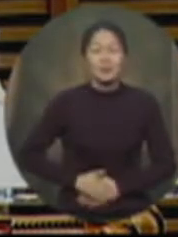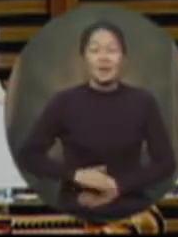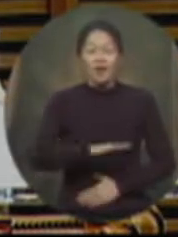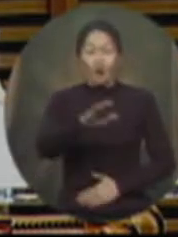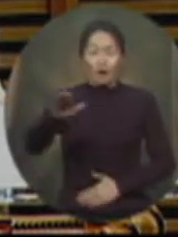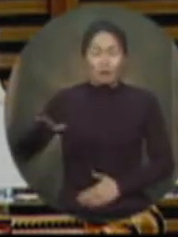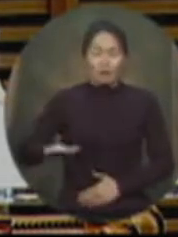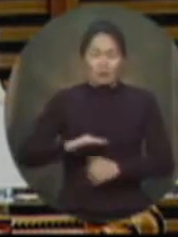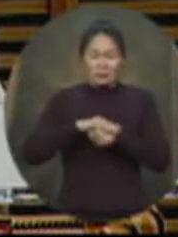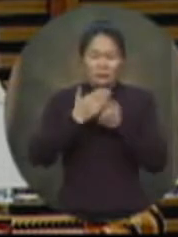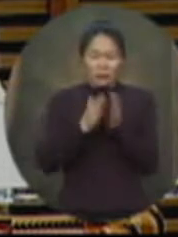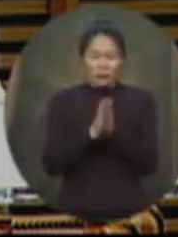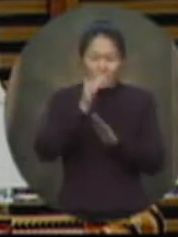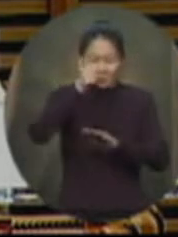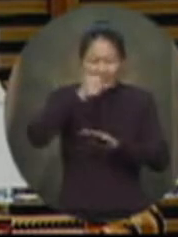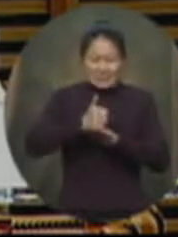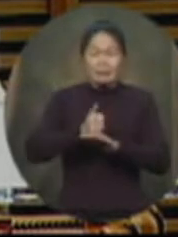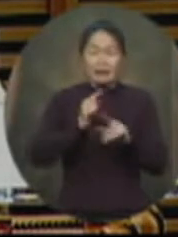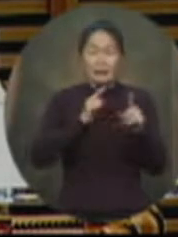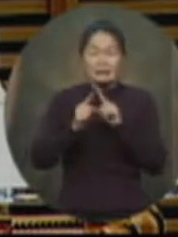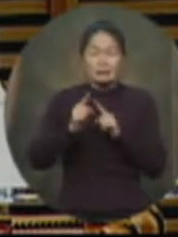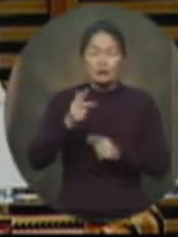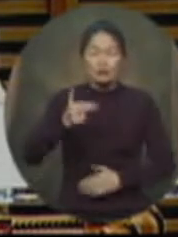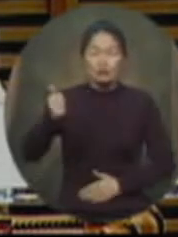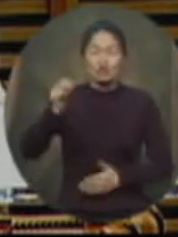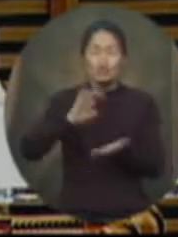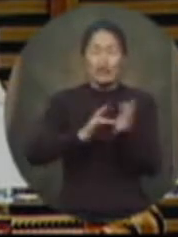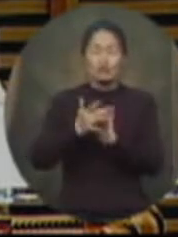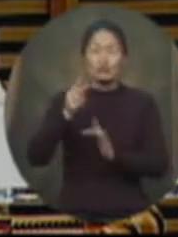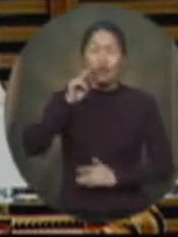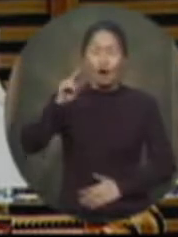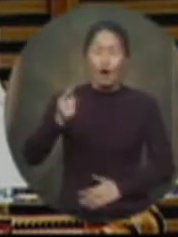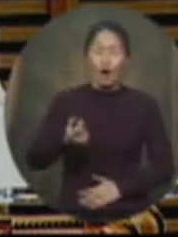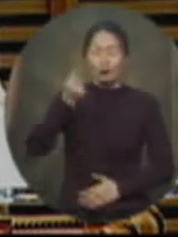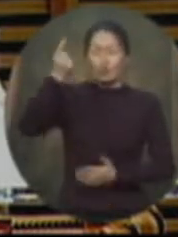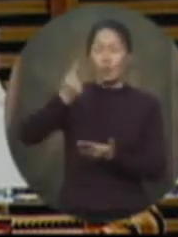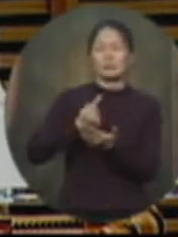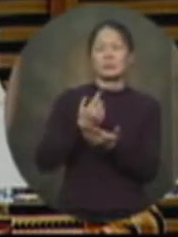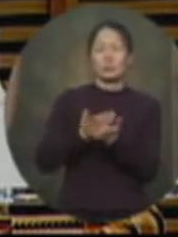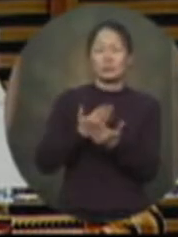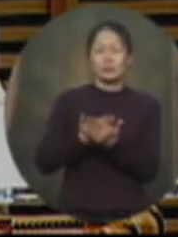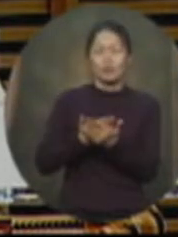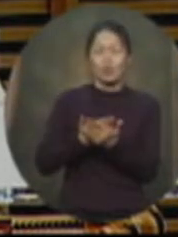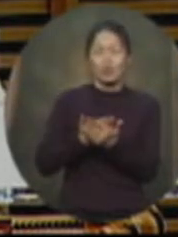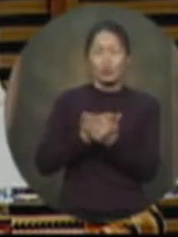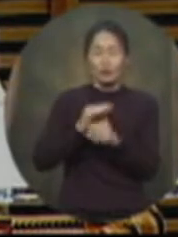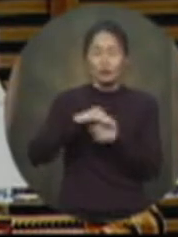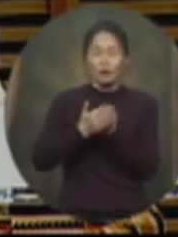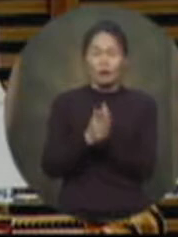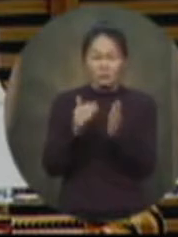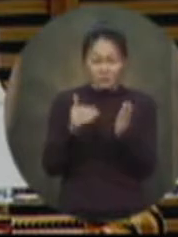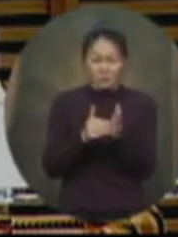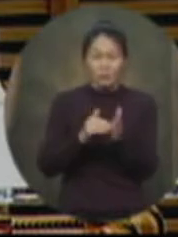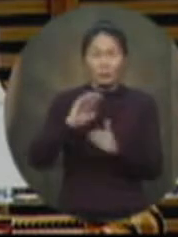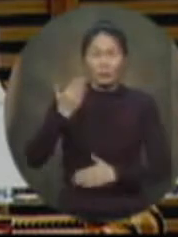여러분 성경 맨 마지막에 말씀이 주일 수요 어서 오시옵소서 그렇게 성경 어 끝납니다 여러분은 그 말씀에 이어서